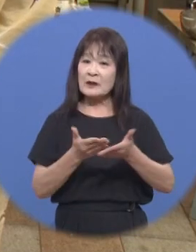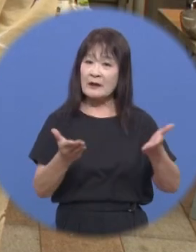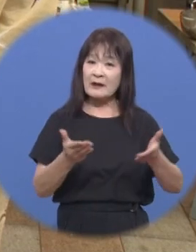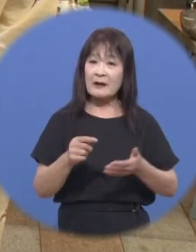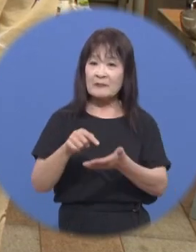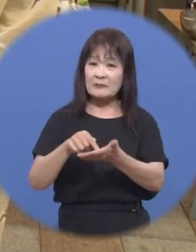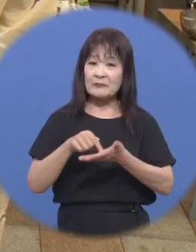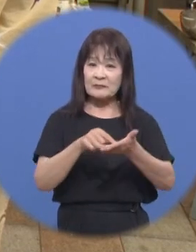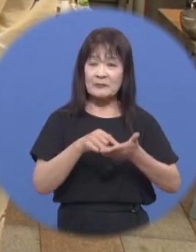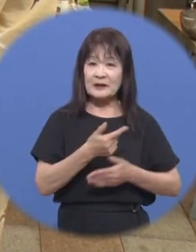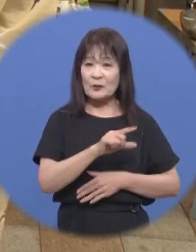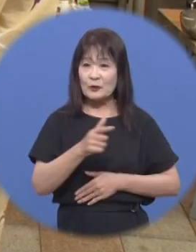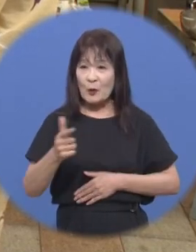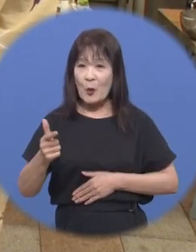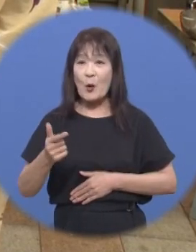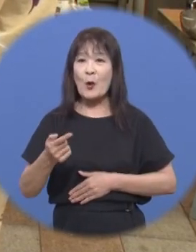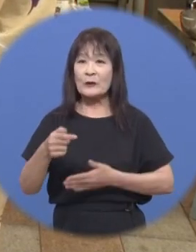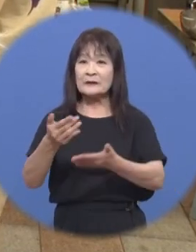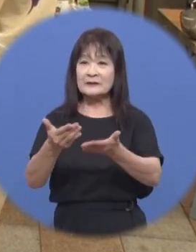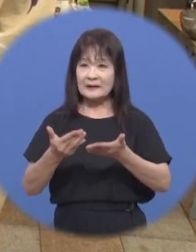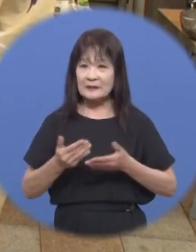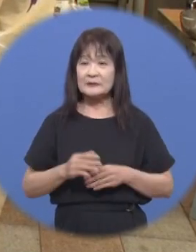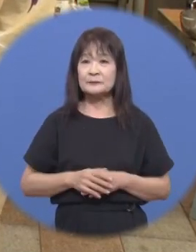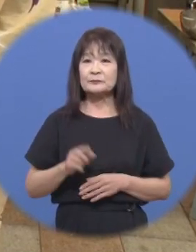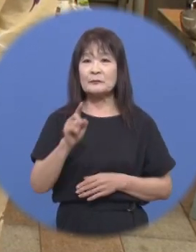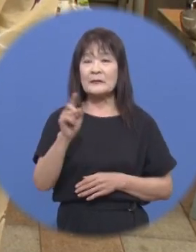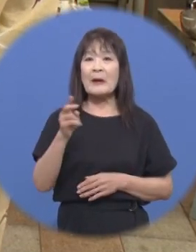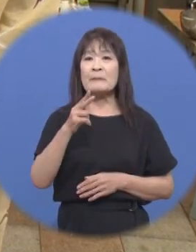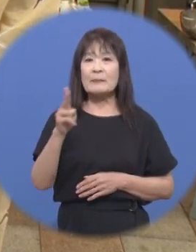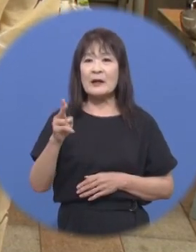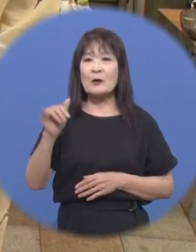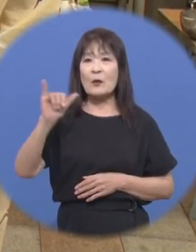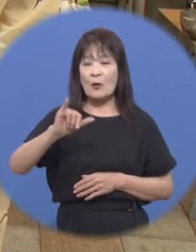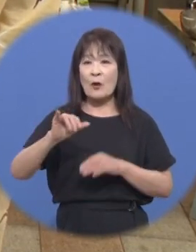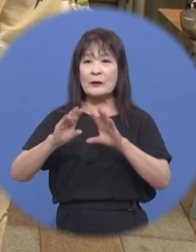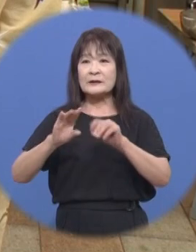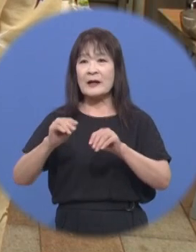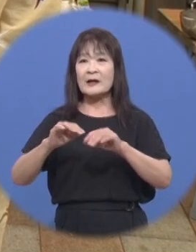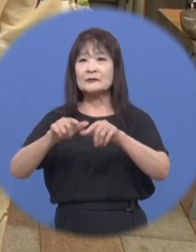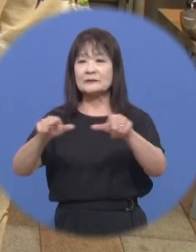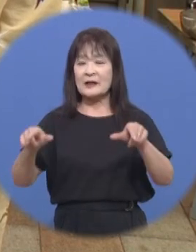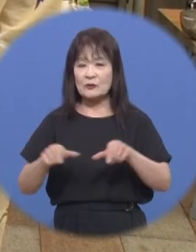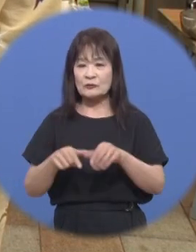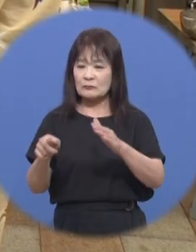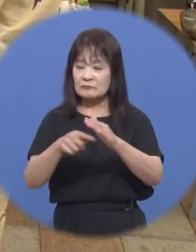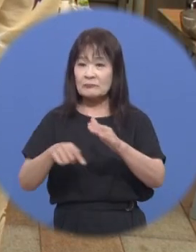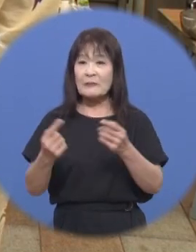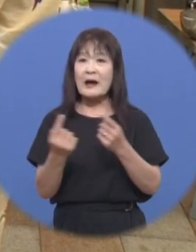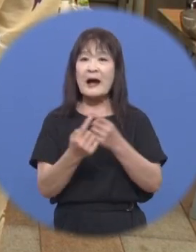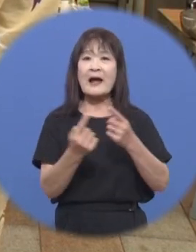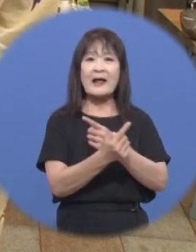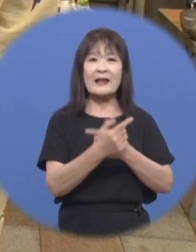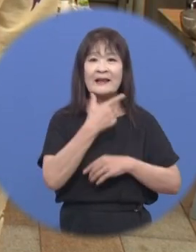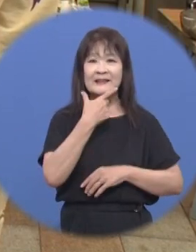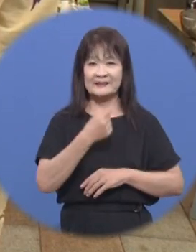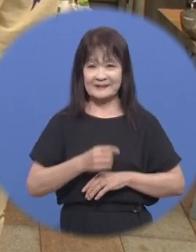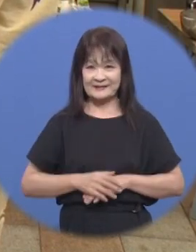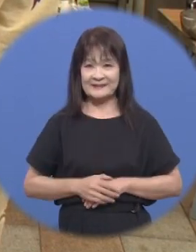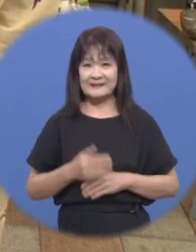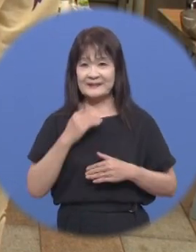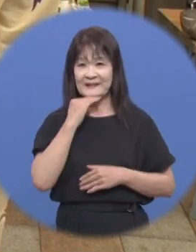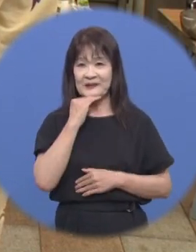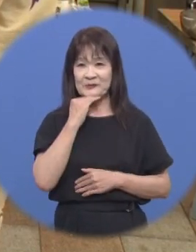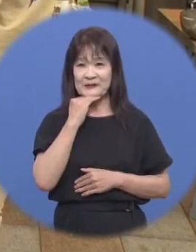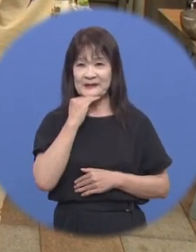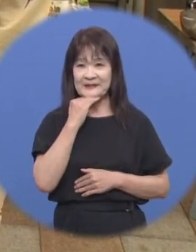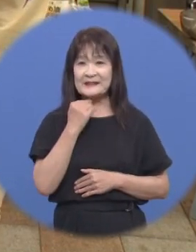な方を来ていただいて、ビバの茶がゆ定食も、いろいろ毎回変えていきたいと思ってるんで、また楽しみに